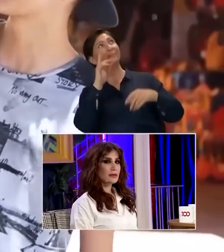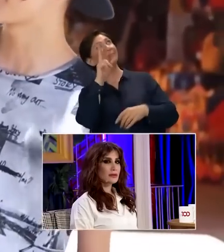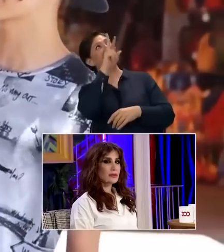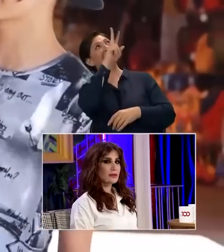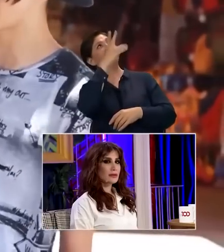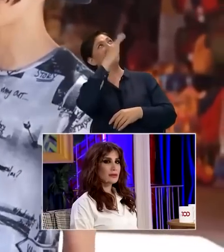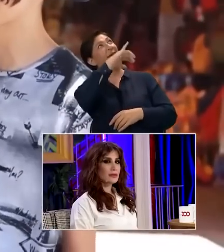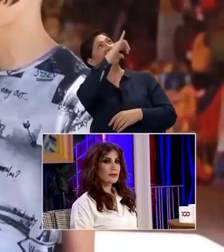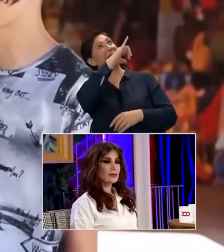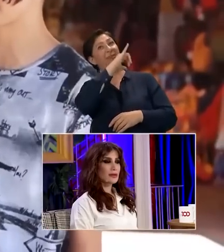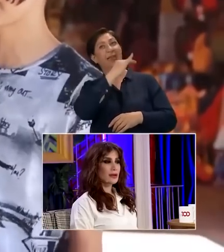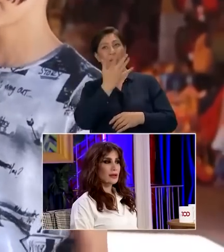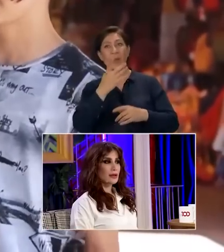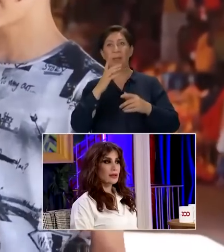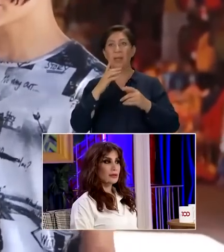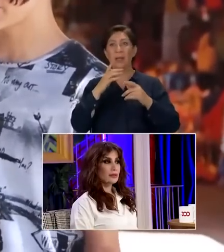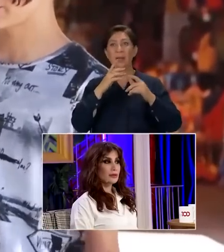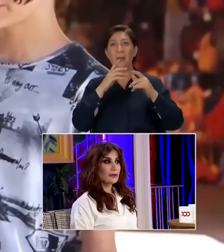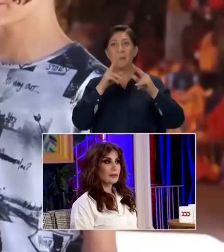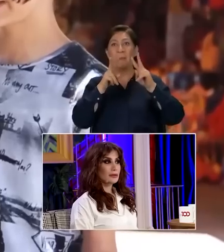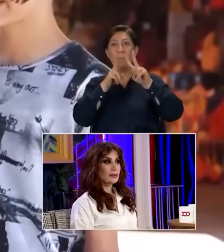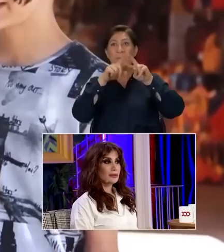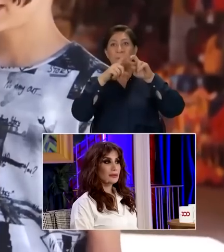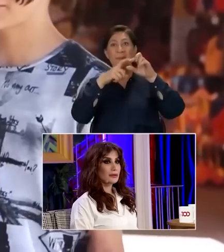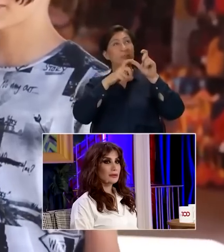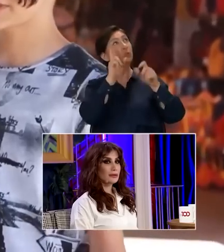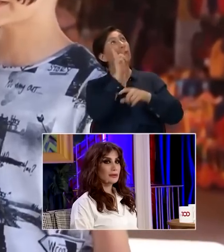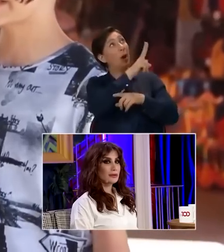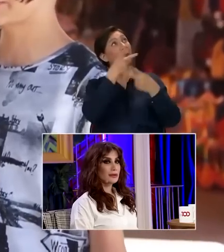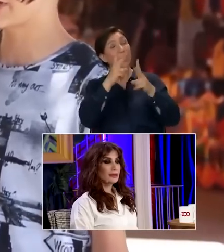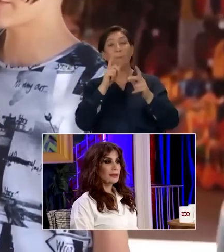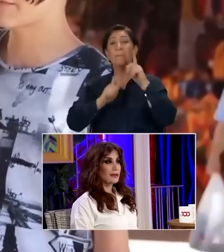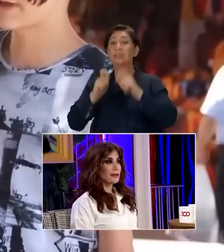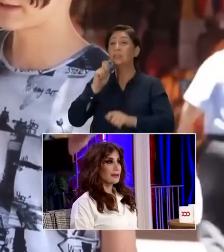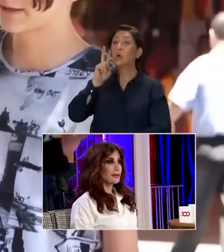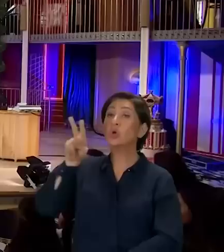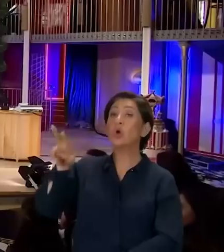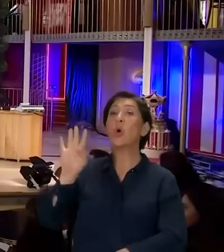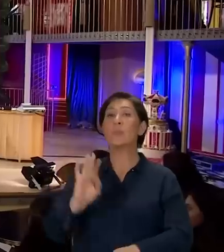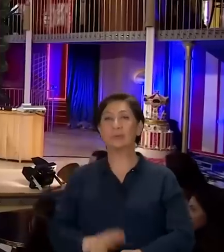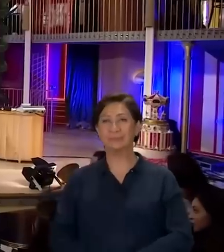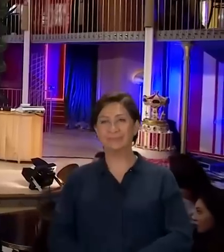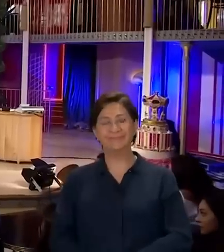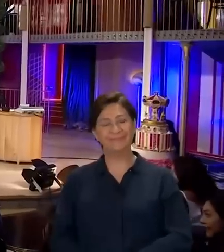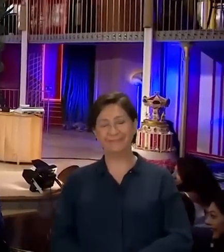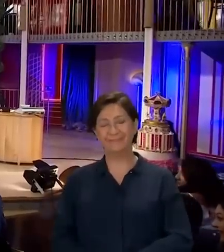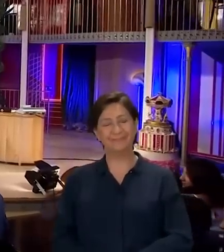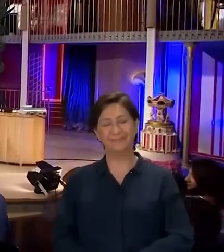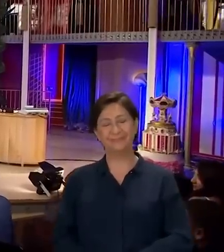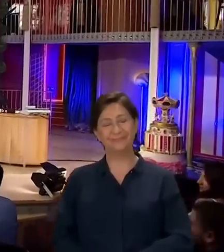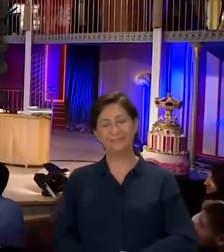yukarıya baktığımda Mars daha yakın geliyor ama Mars'ı görebiliyorum da ama Macaristan'ı göremiyorum ya. Yani. Çok sağlam.